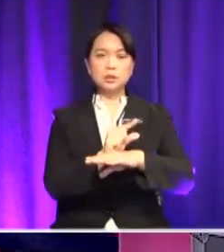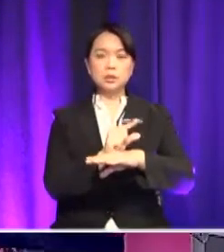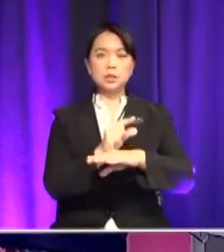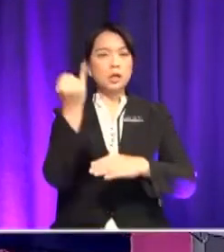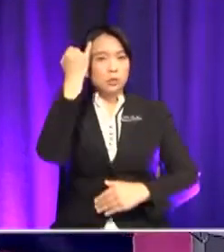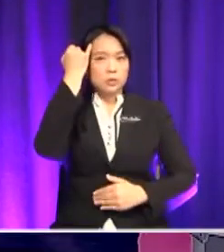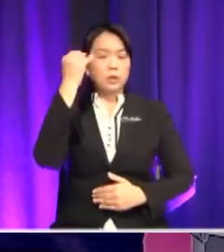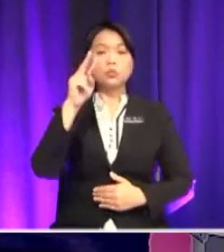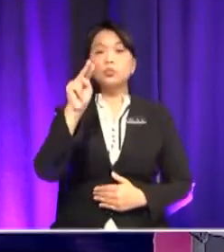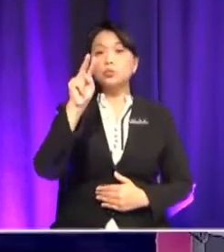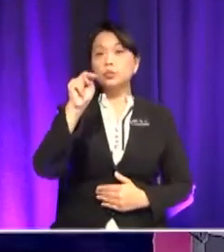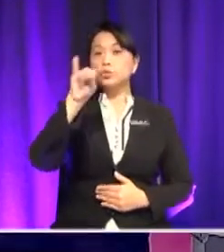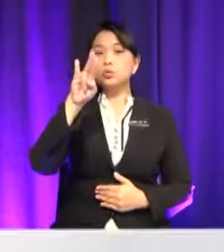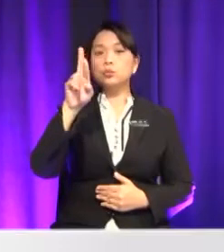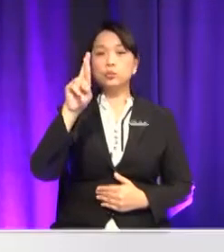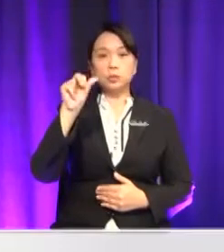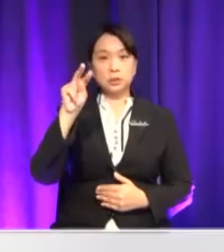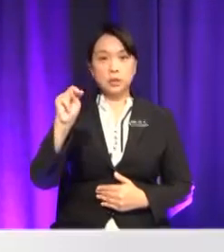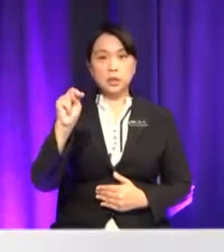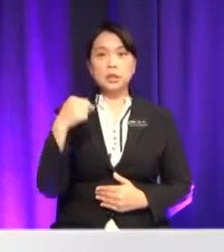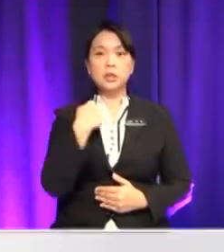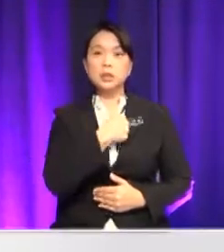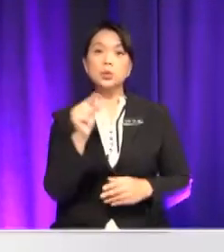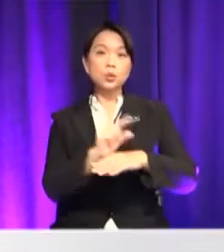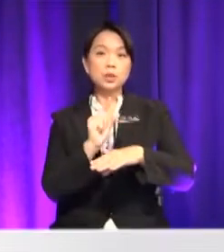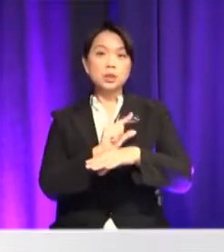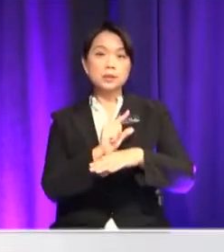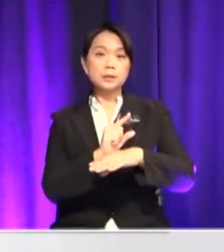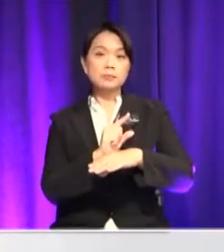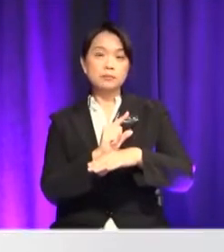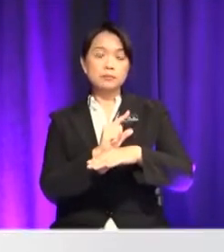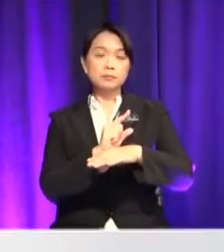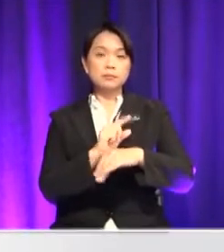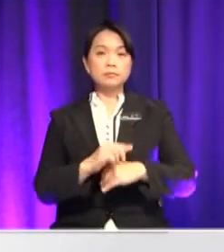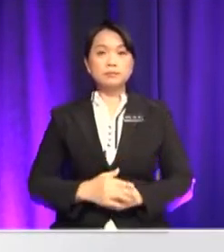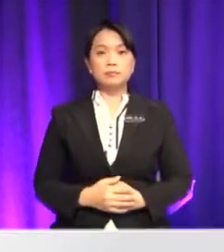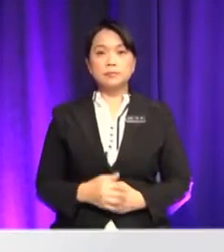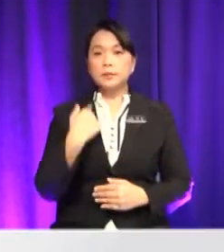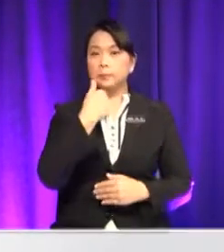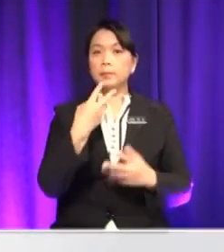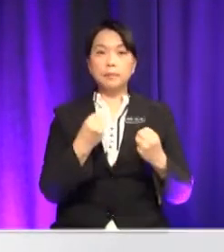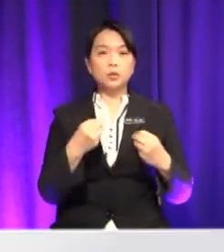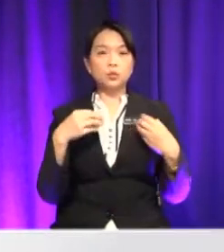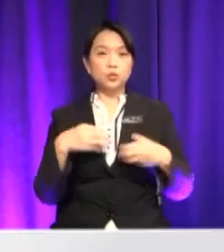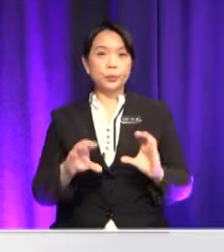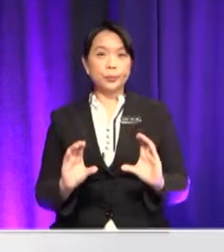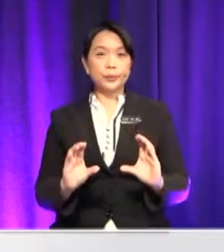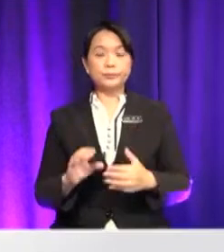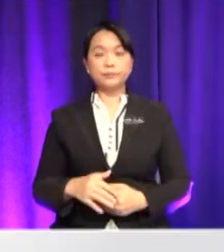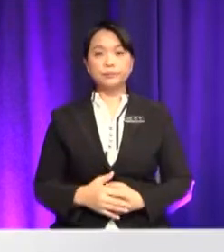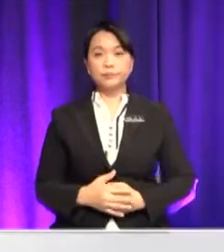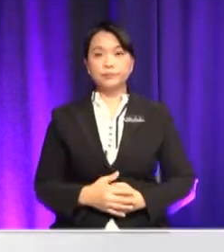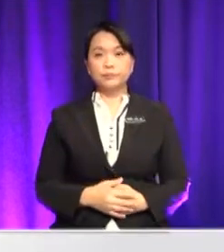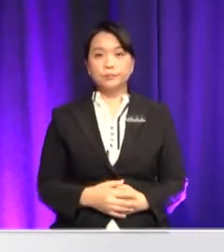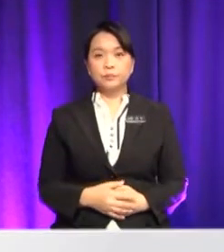nama konsep unjuran tersebut. Konsep unjuran. Baik, silakan murid-murid. Siapa nak try? Antara 4 orang yang bertuah hari Antara